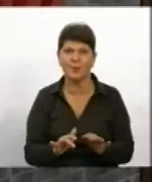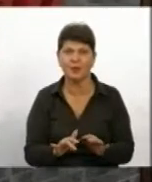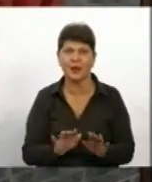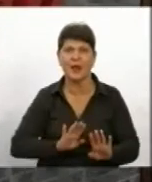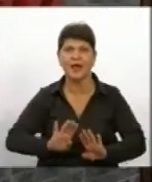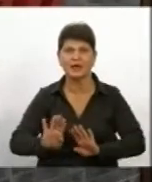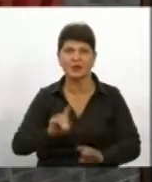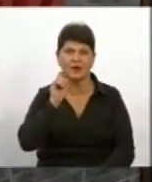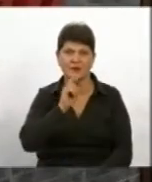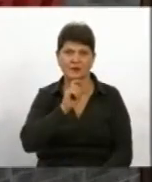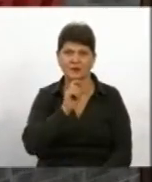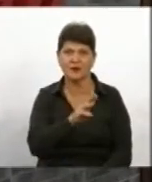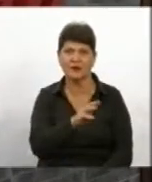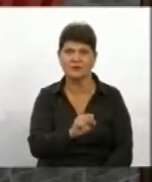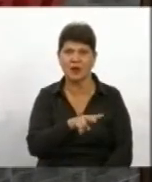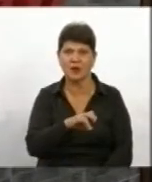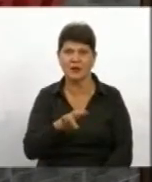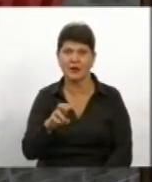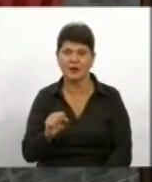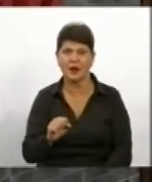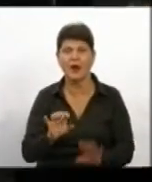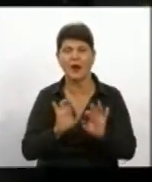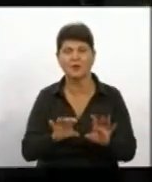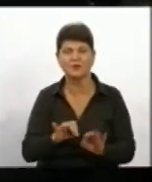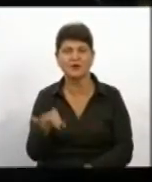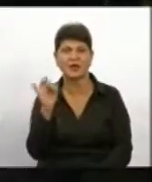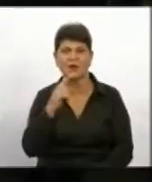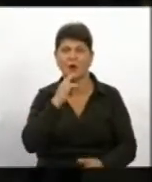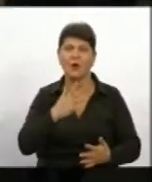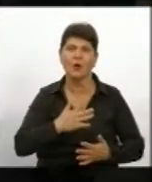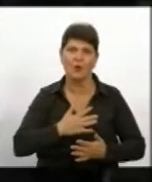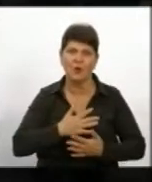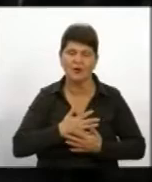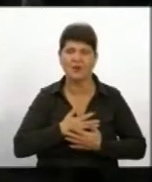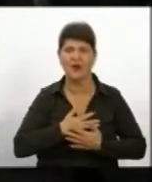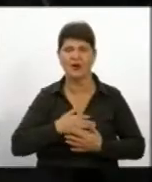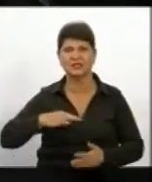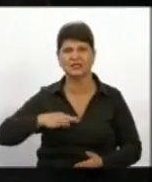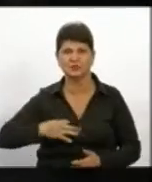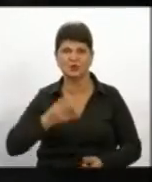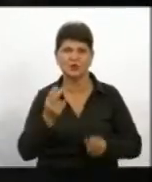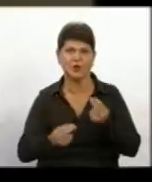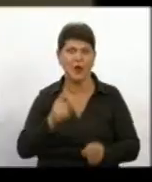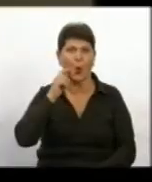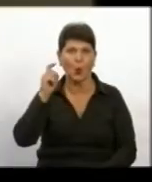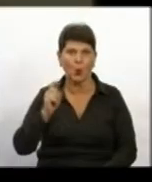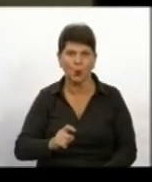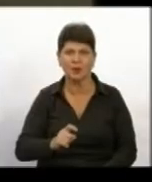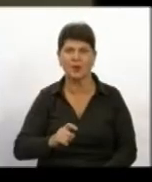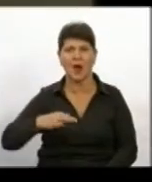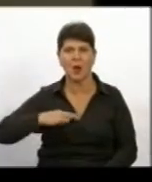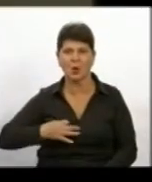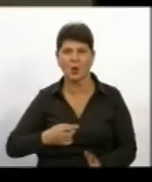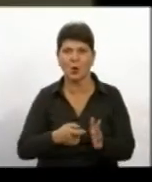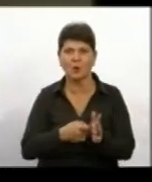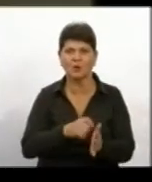Режисер – вінничанин Валерій Шалига. Стрічко розповідає історію кохання на тлі шпигунських ігор, української та більшовицької контррозвідок